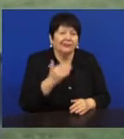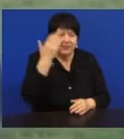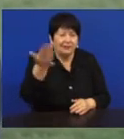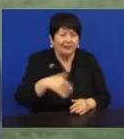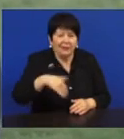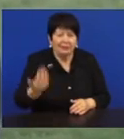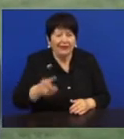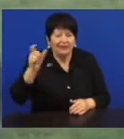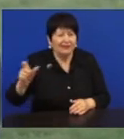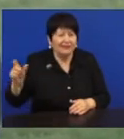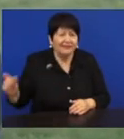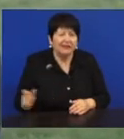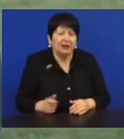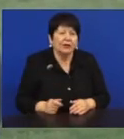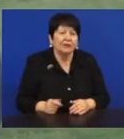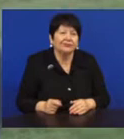inițiativă din partea cetățenilor și